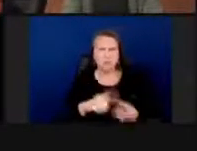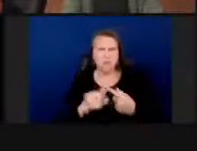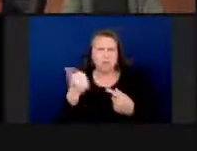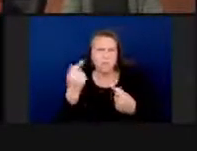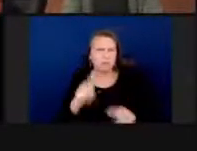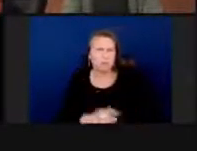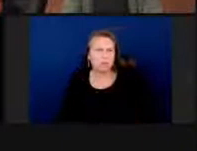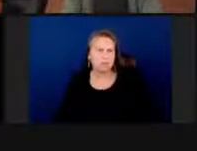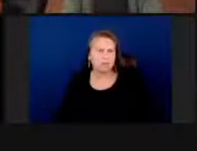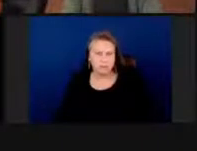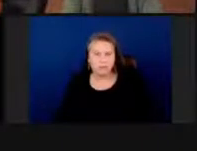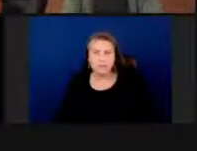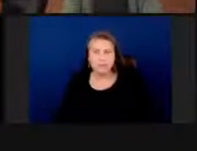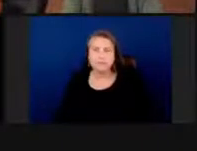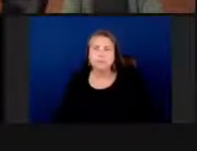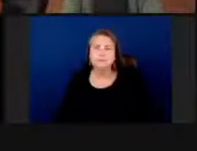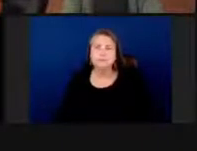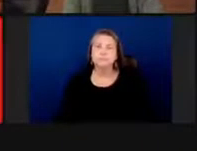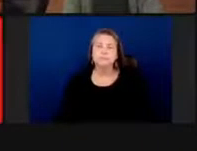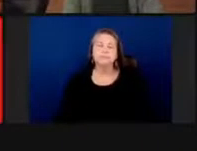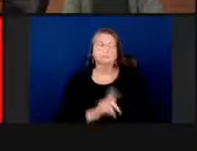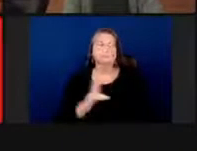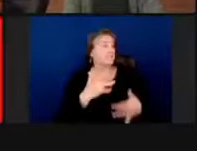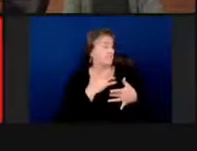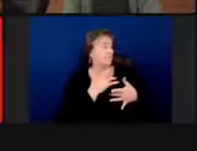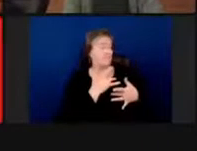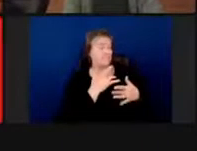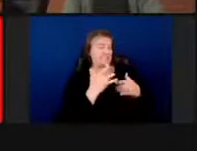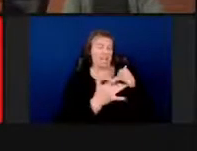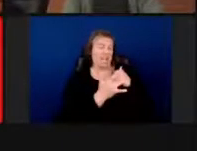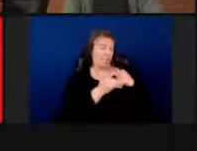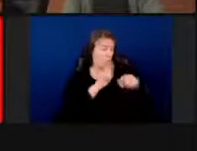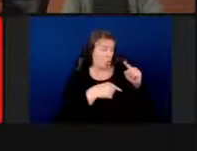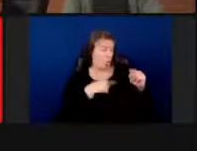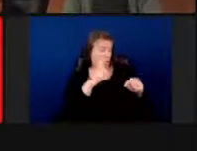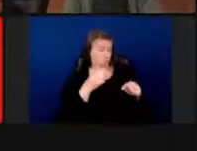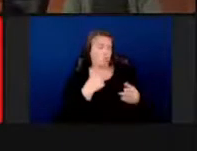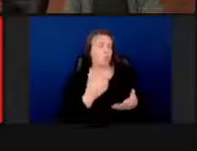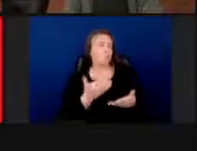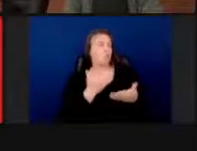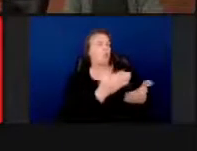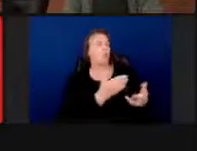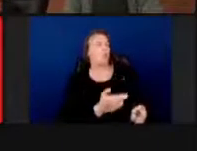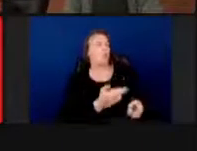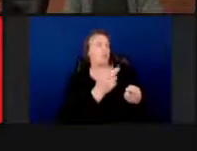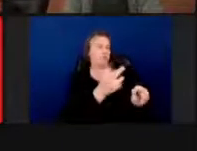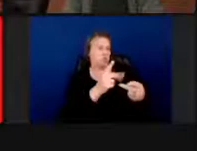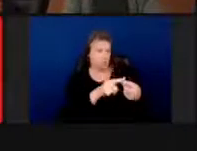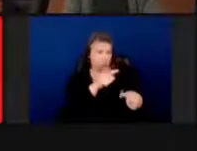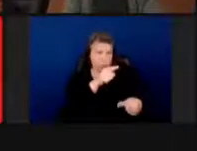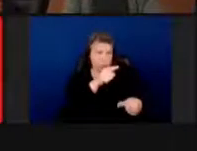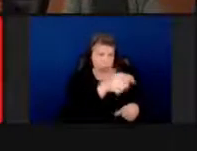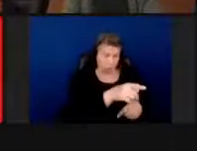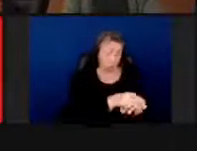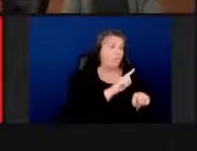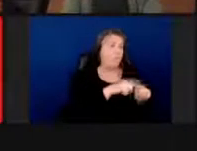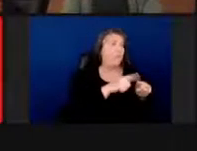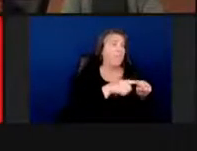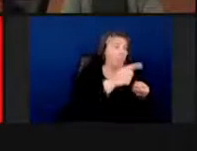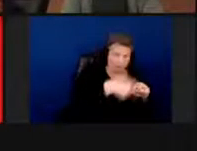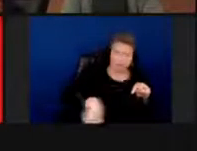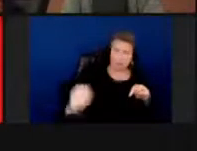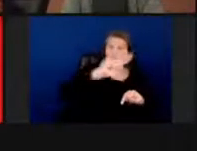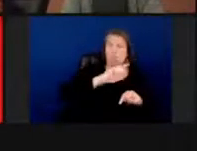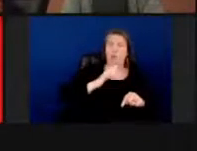tutalipigia kura, lakini tunahitaji maelezo zaidi. Kwa kweli kile ambacho tunachofanya